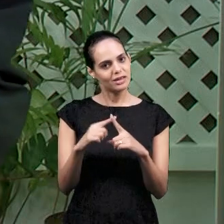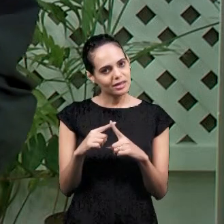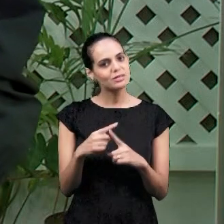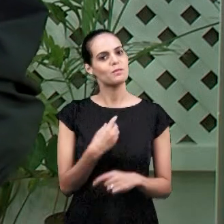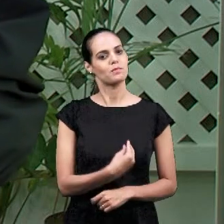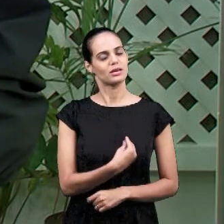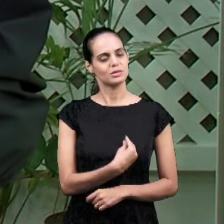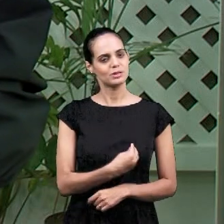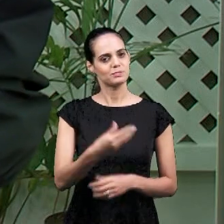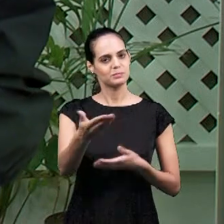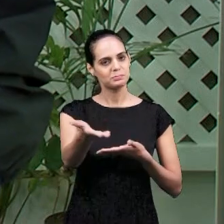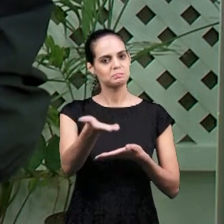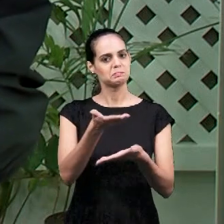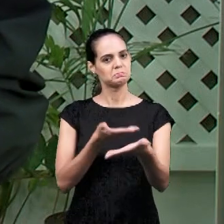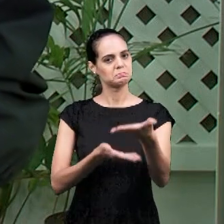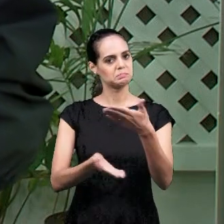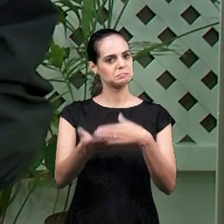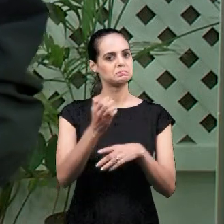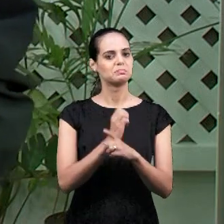avons cette participation. Maintenant,